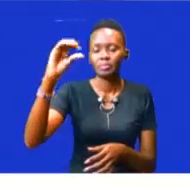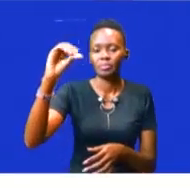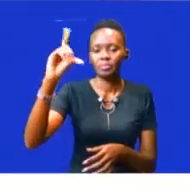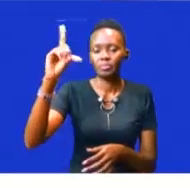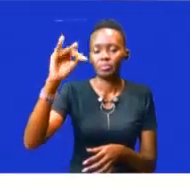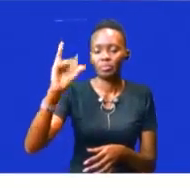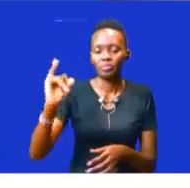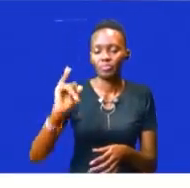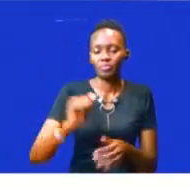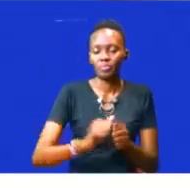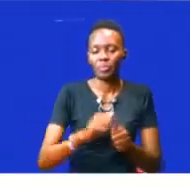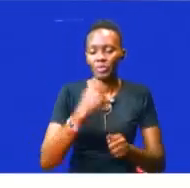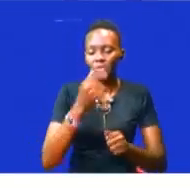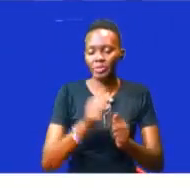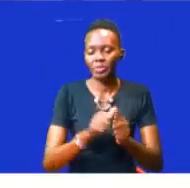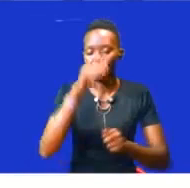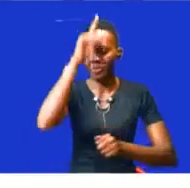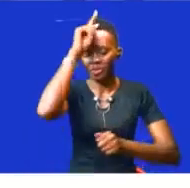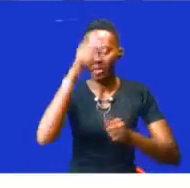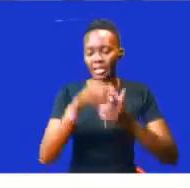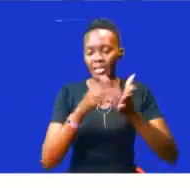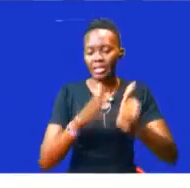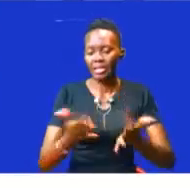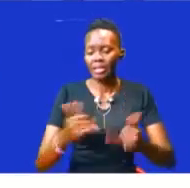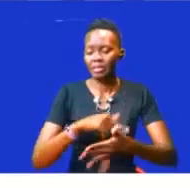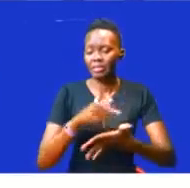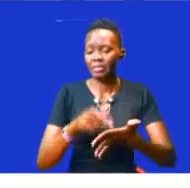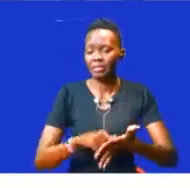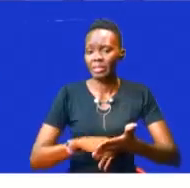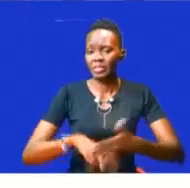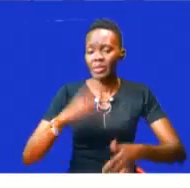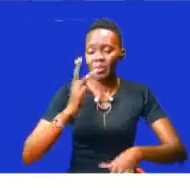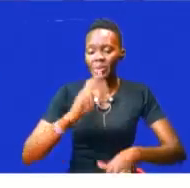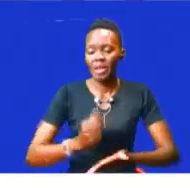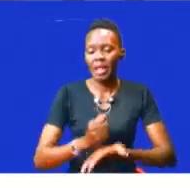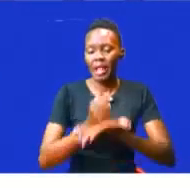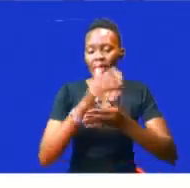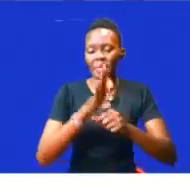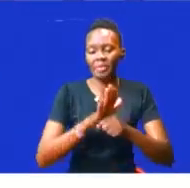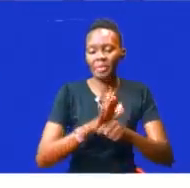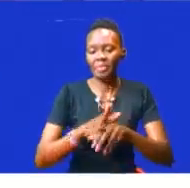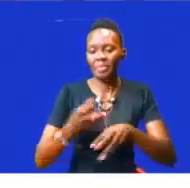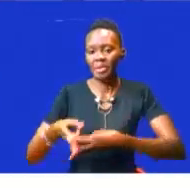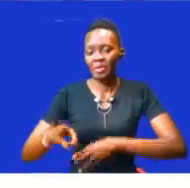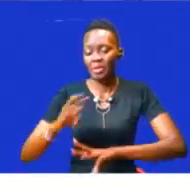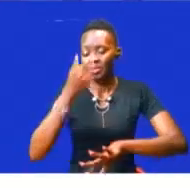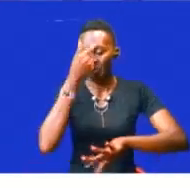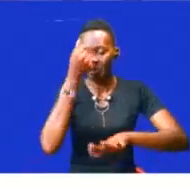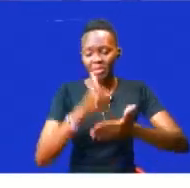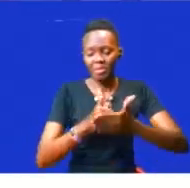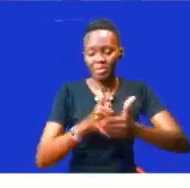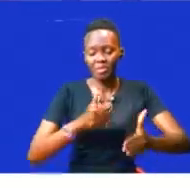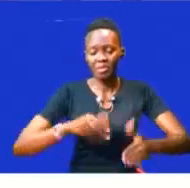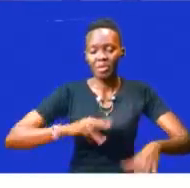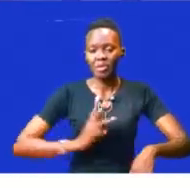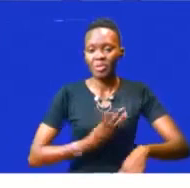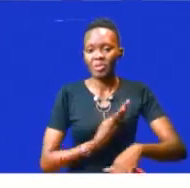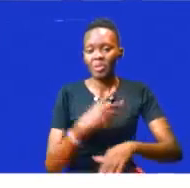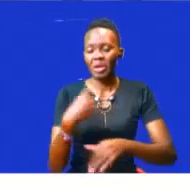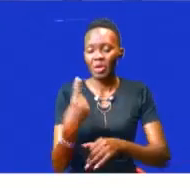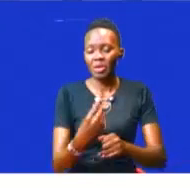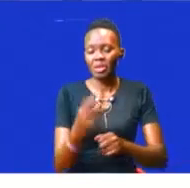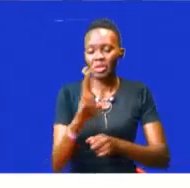jaduong' gweng' e gwenge ma Katito. Pigni osakonyowa mang'eny nikech wan ka kinde machien kae watuomo mana pige mag